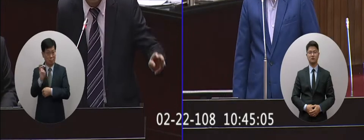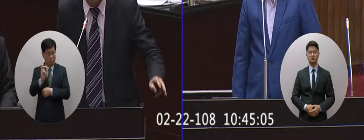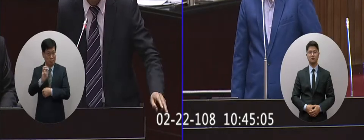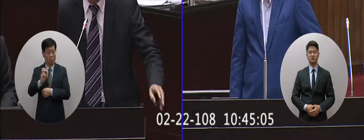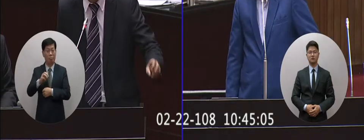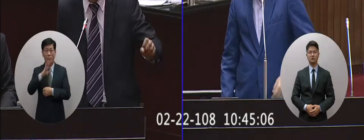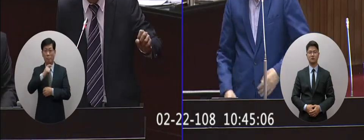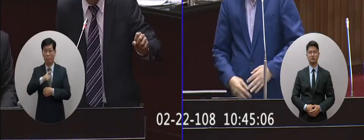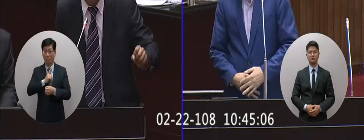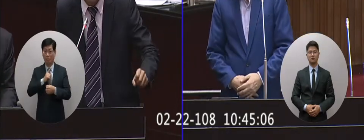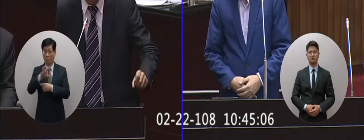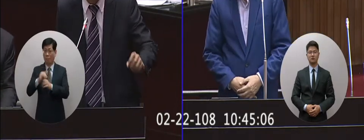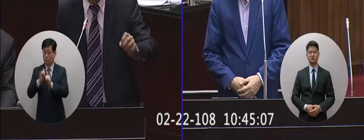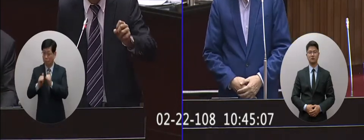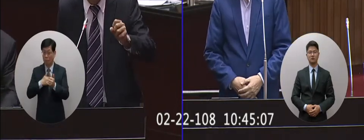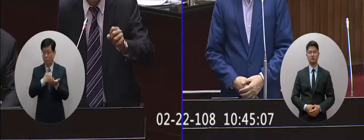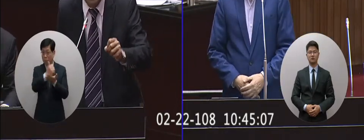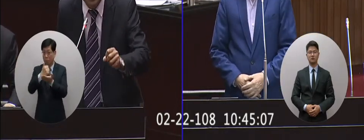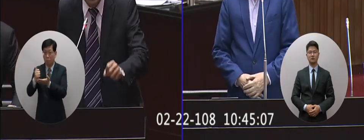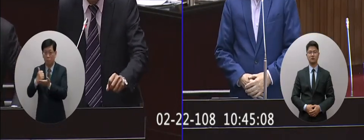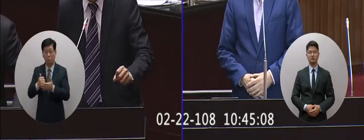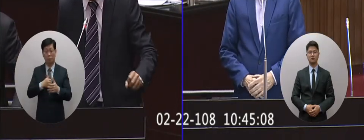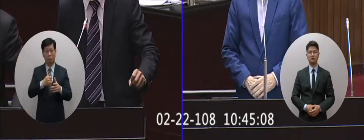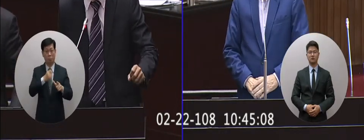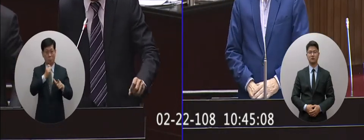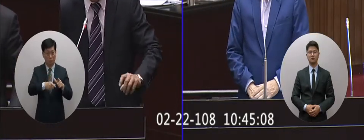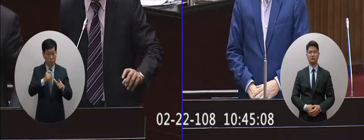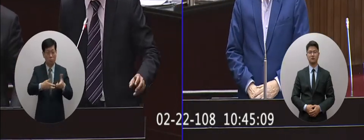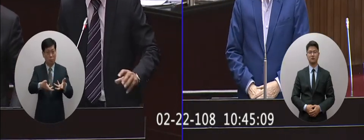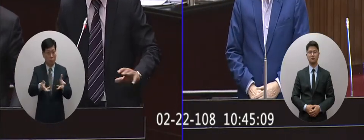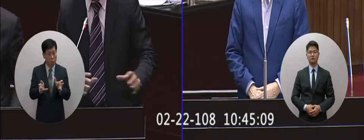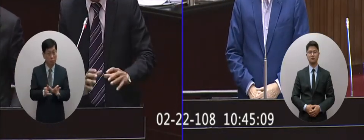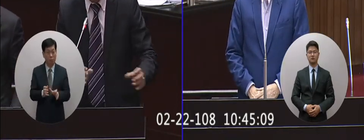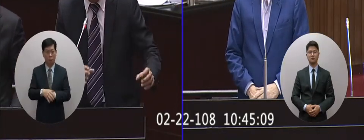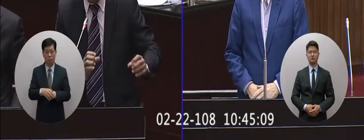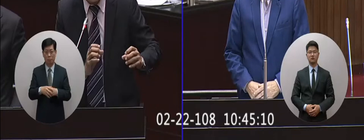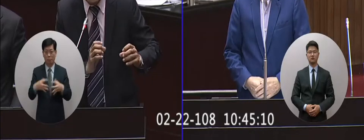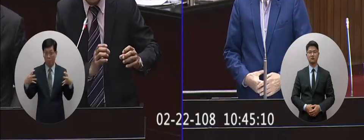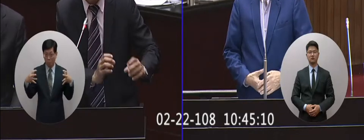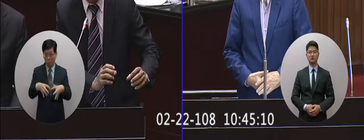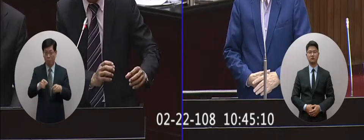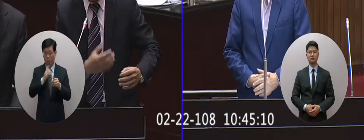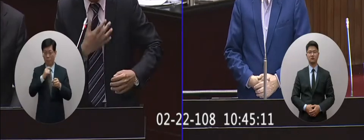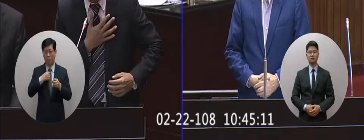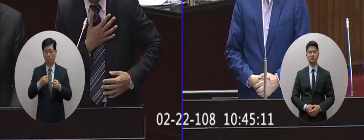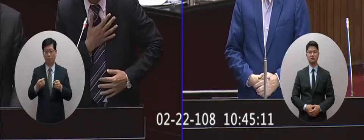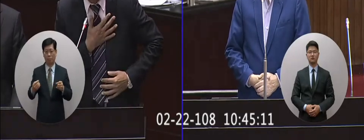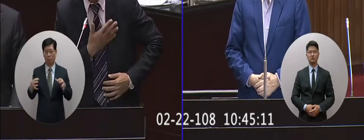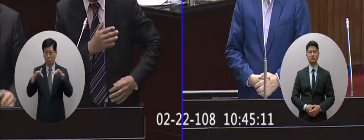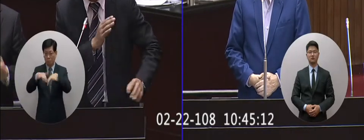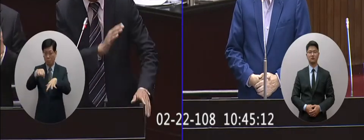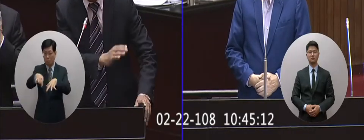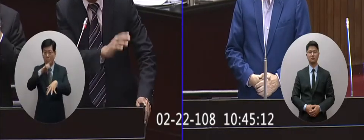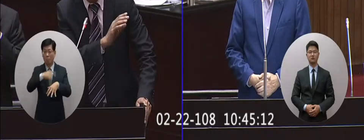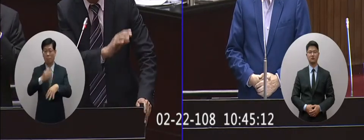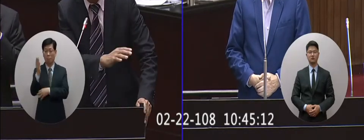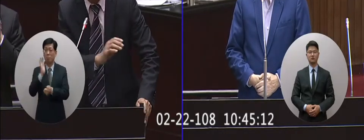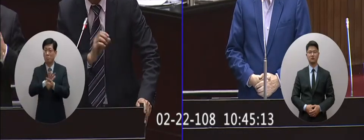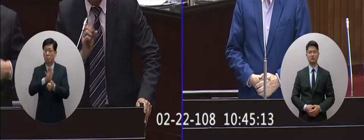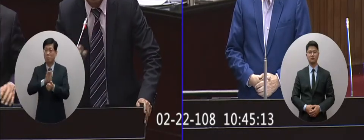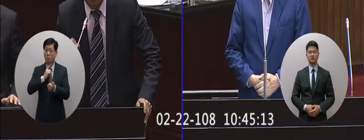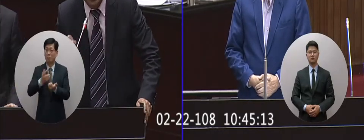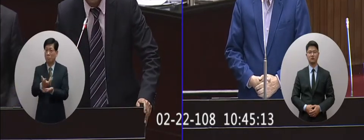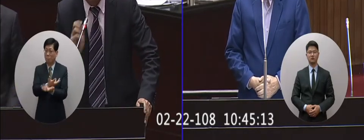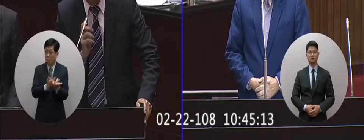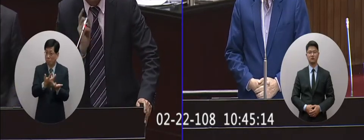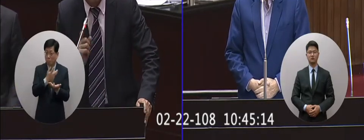产品的所有的农民、外销业者跟农民团体，共同在这个平台里面，政府去协助他所